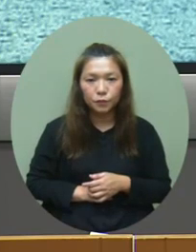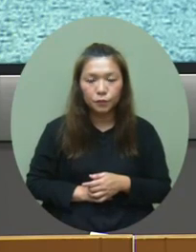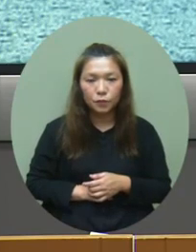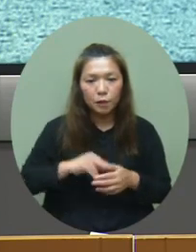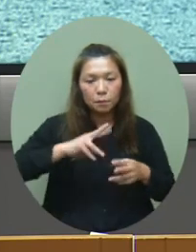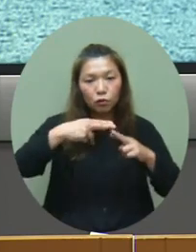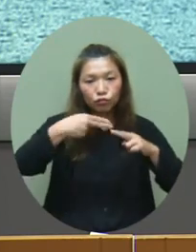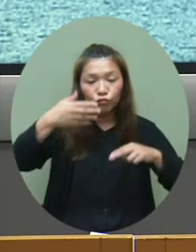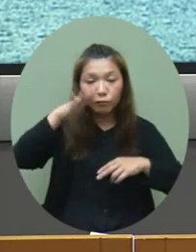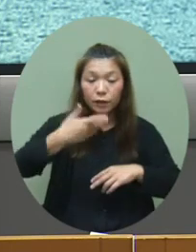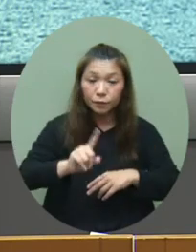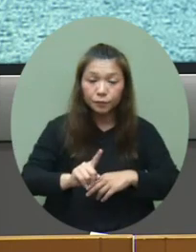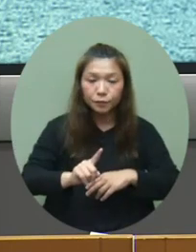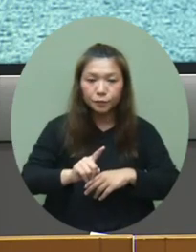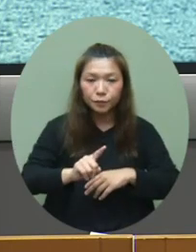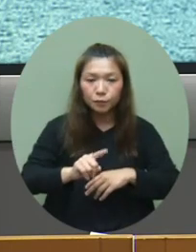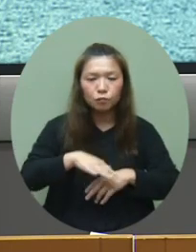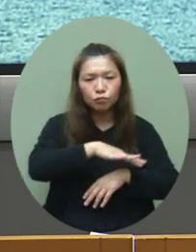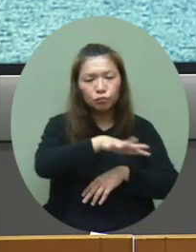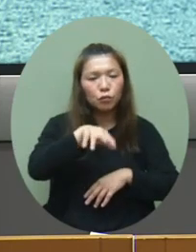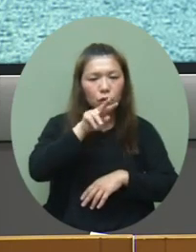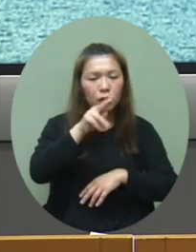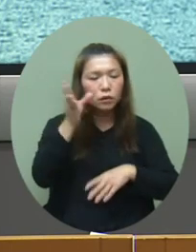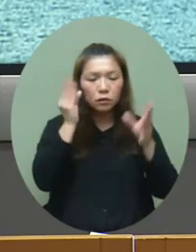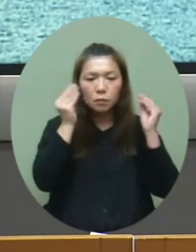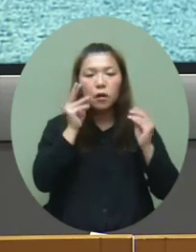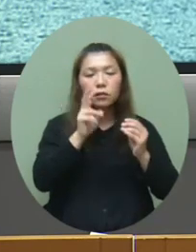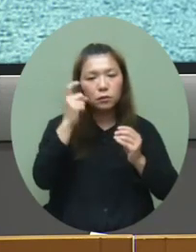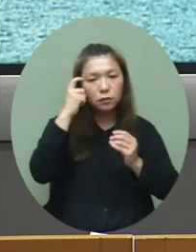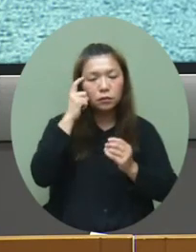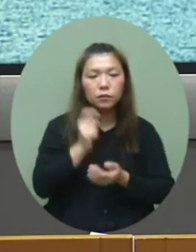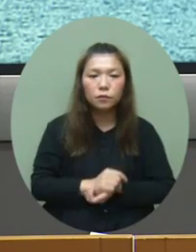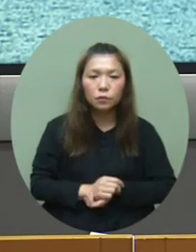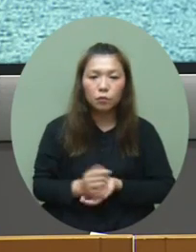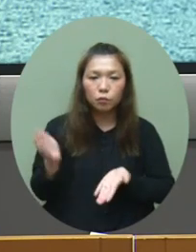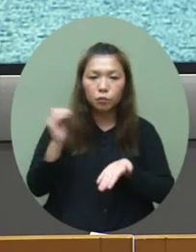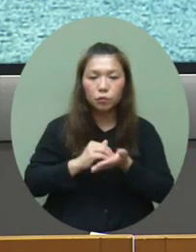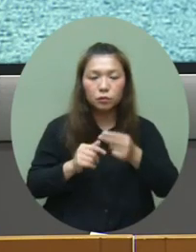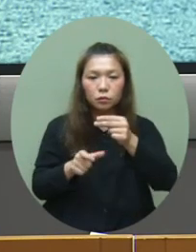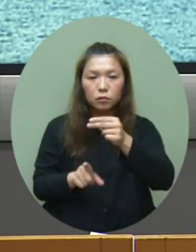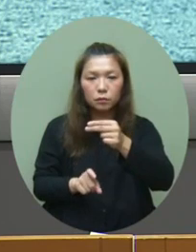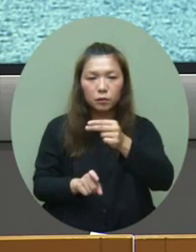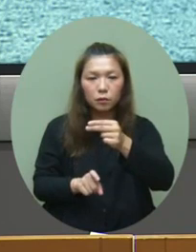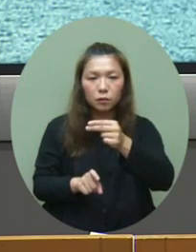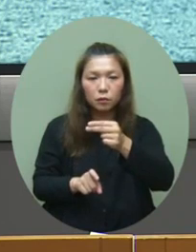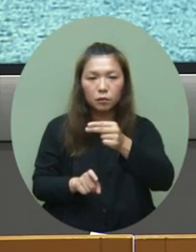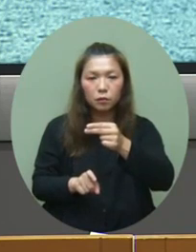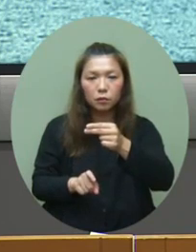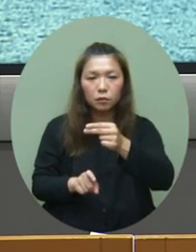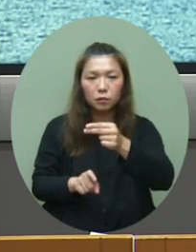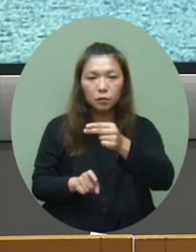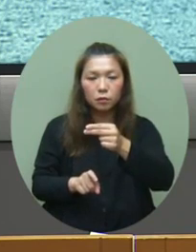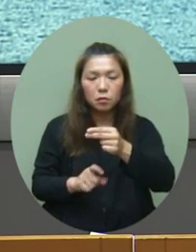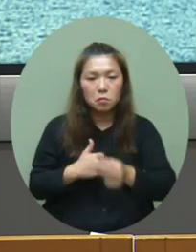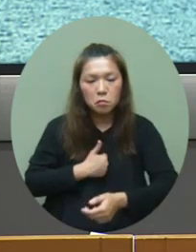變異病毒株咧，我諗大家都係睇翻個新聞稿啦。咁直至7月19日就係有